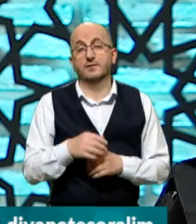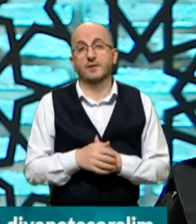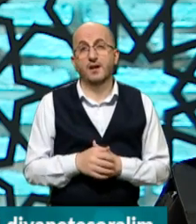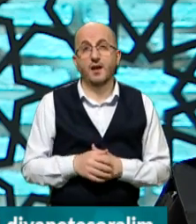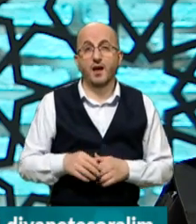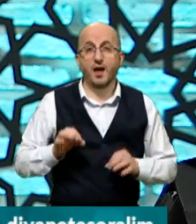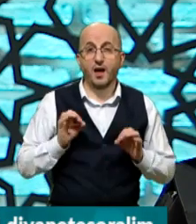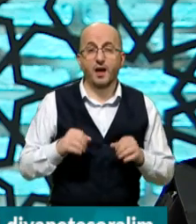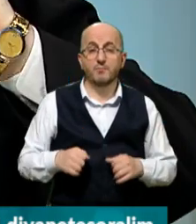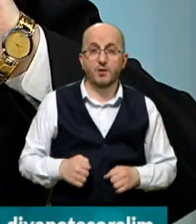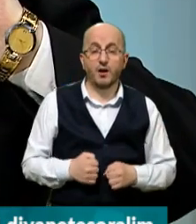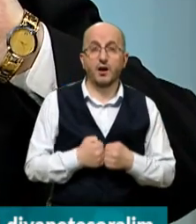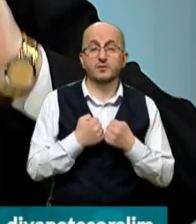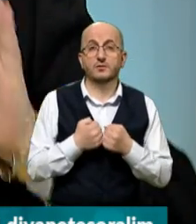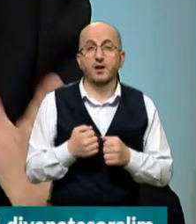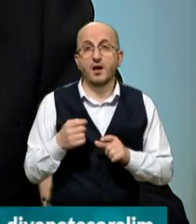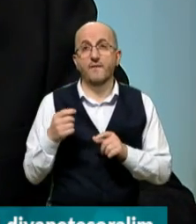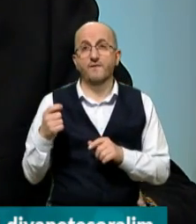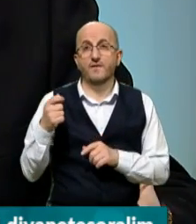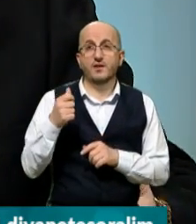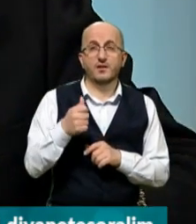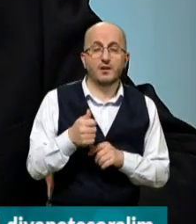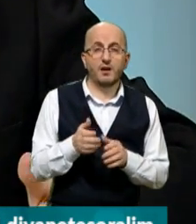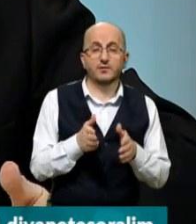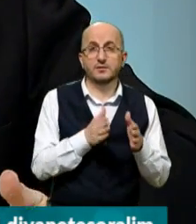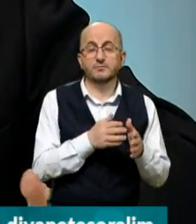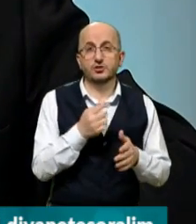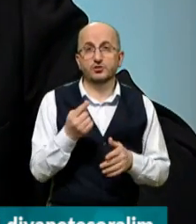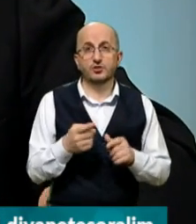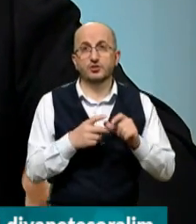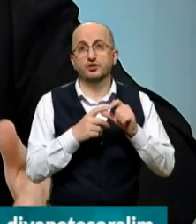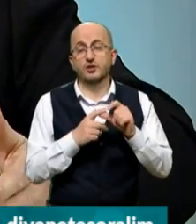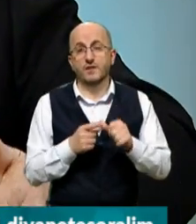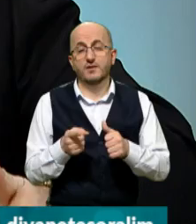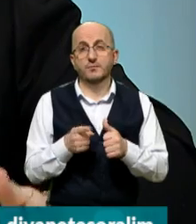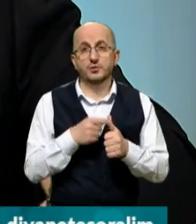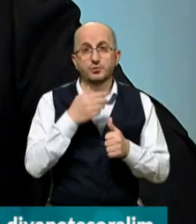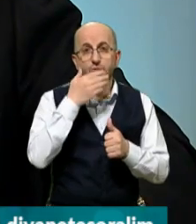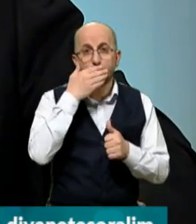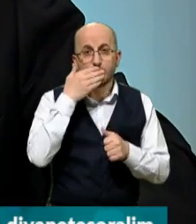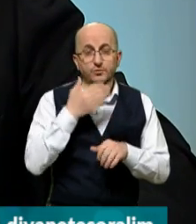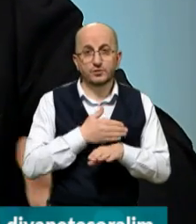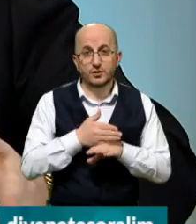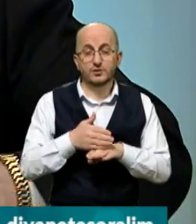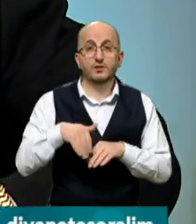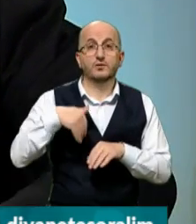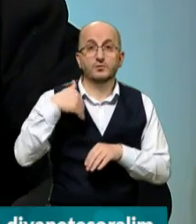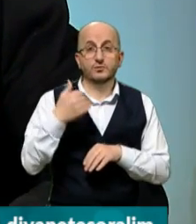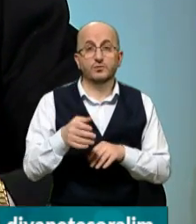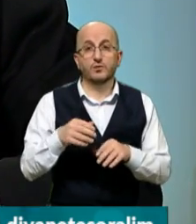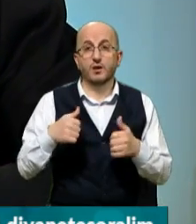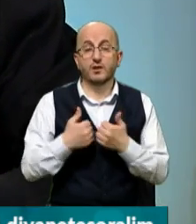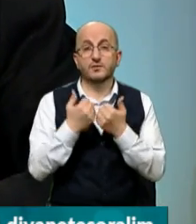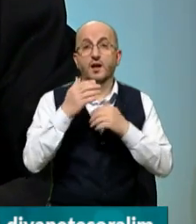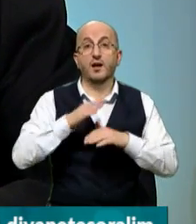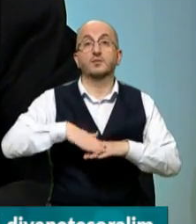olayı de fidye vardı. Verir. Bu ayrı bir şey. Şafii'ler birinci oruç geçtikten sonra hala kaza etmemiş ise hem kaza